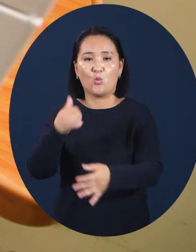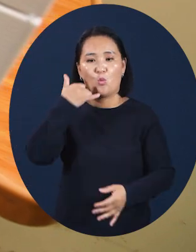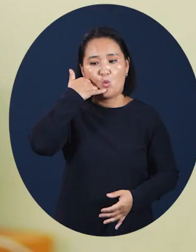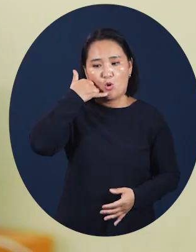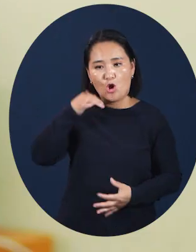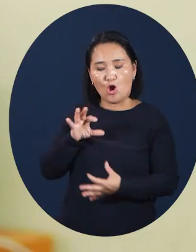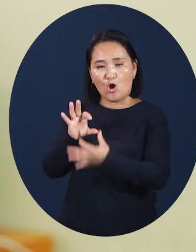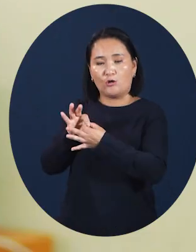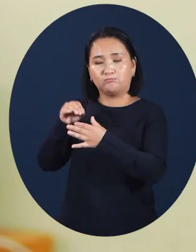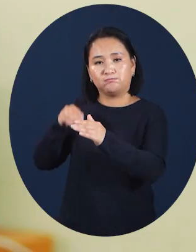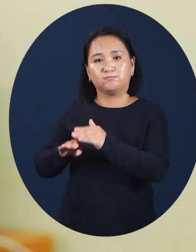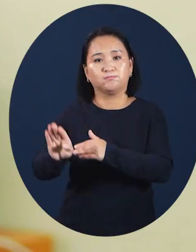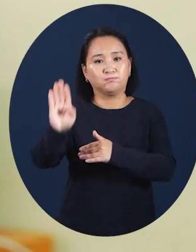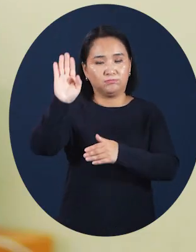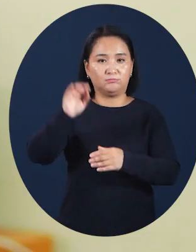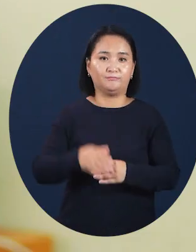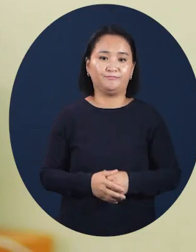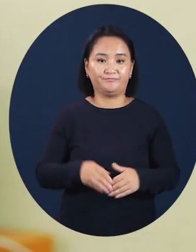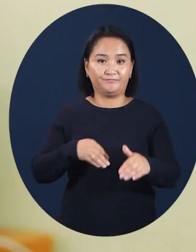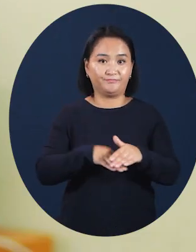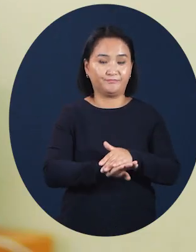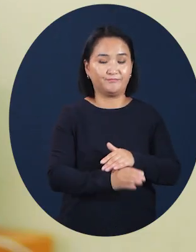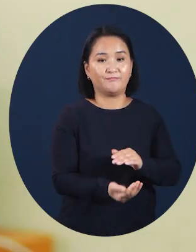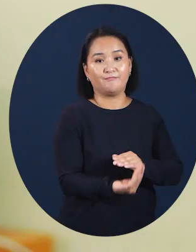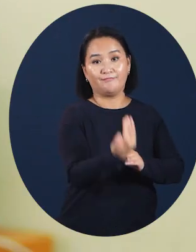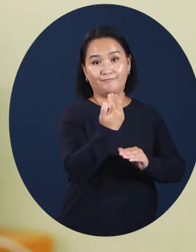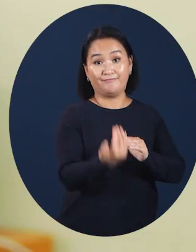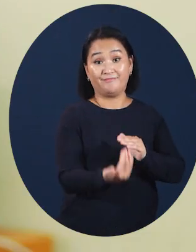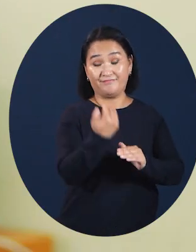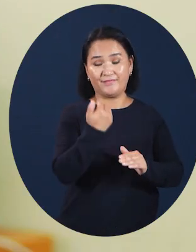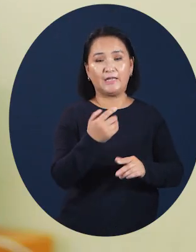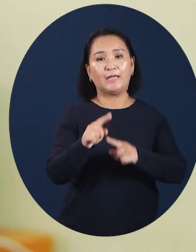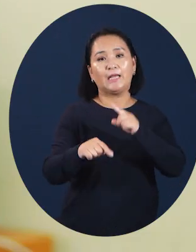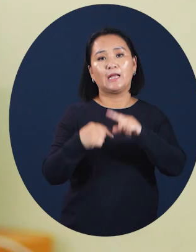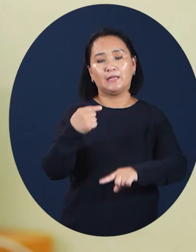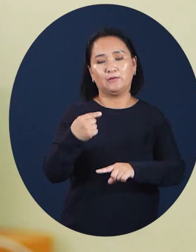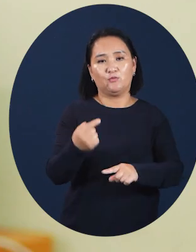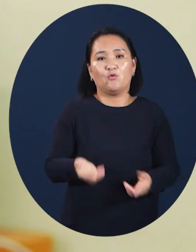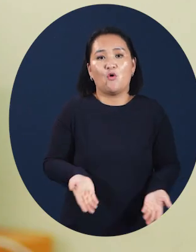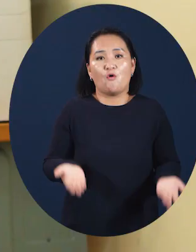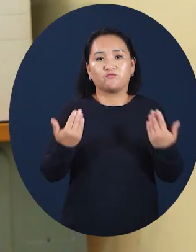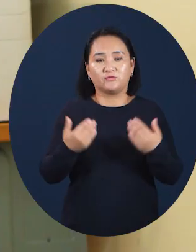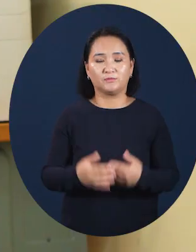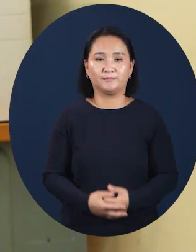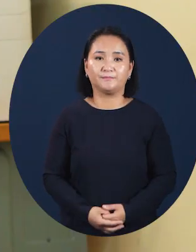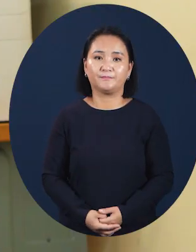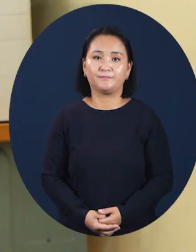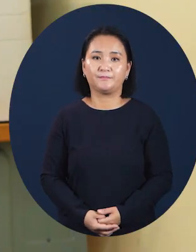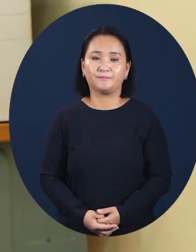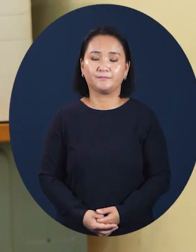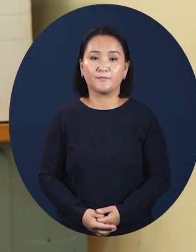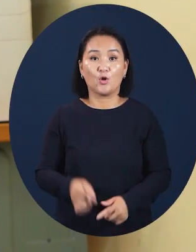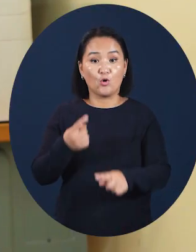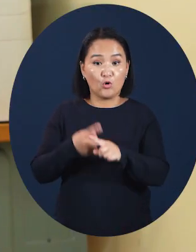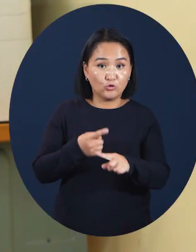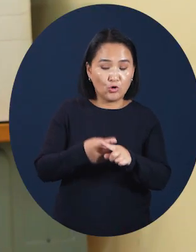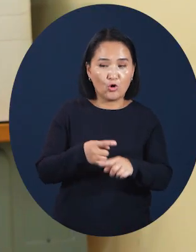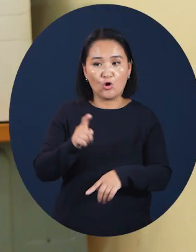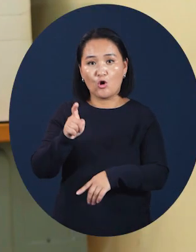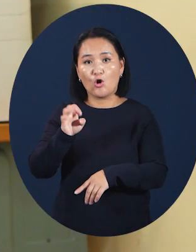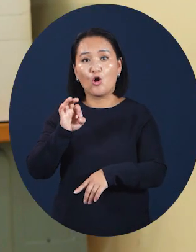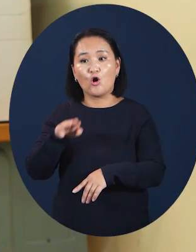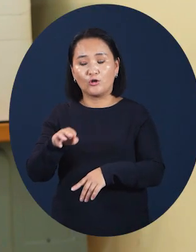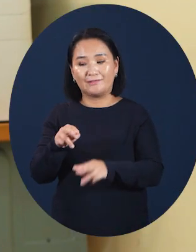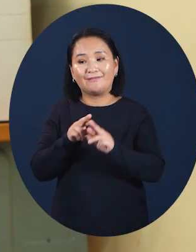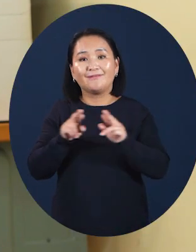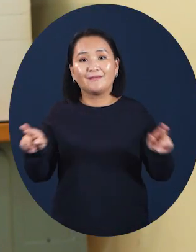минут орно. Тэрнээс шууд утсан дээрээс зургийг авч бид нарт илүү хялбар гэдгээрээ давуу тал болж байна. Одоо нөгөө хөдөө хот гэдгээрээ